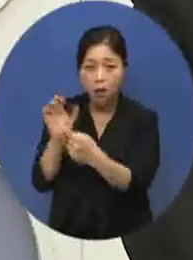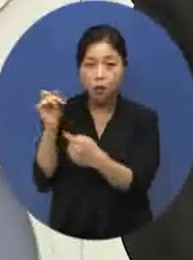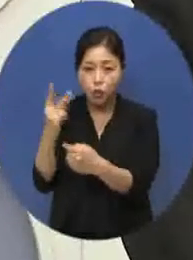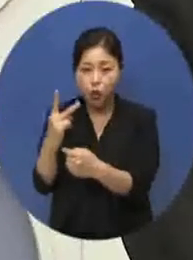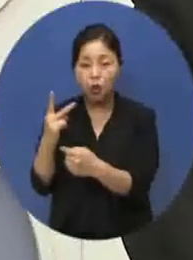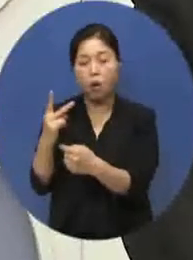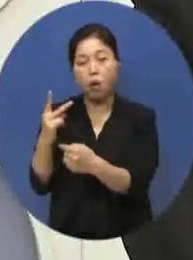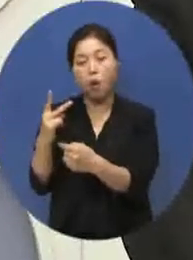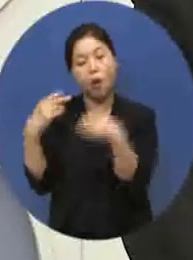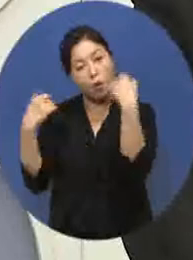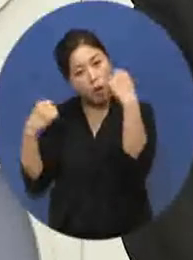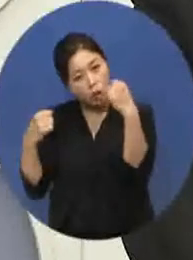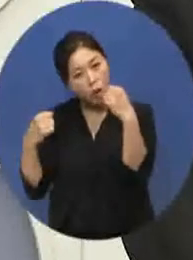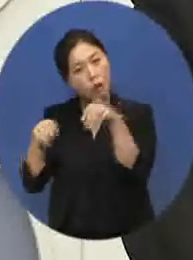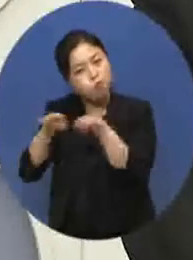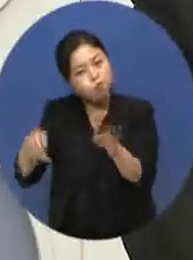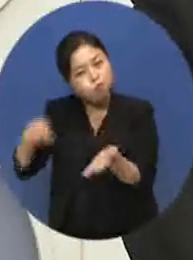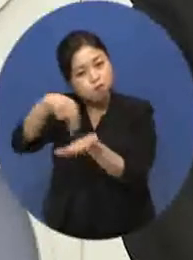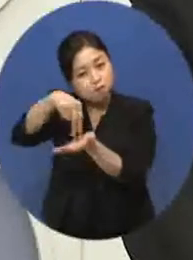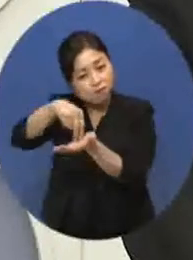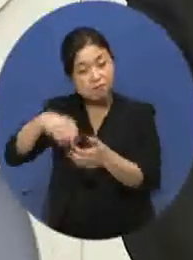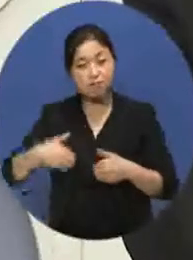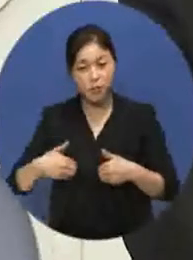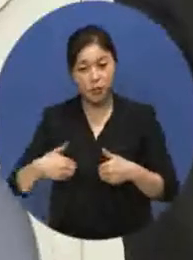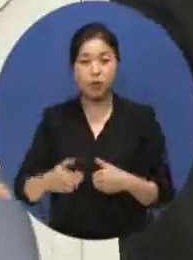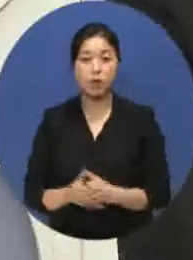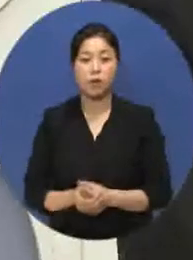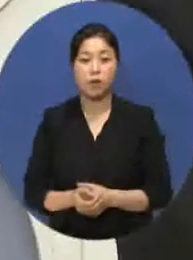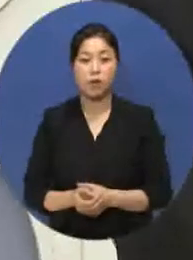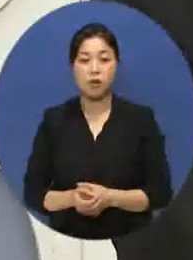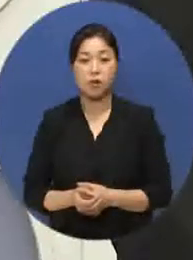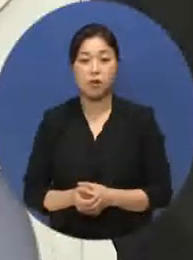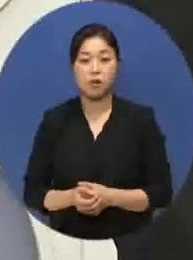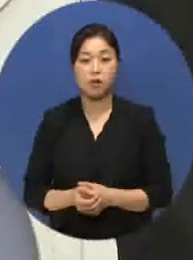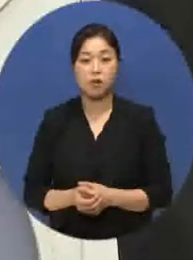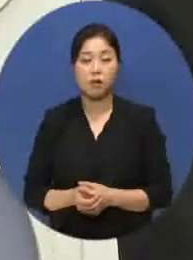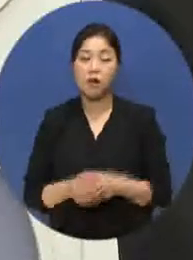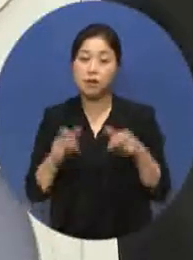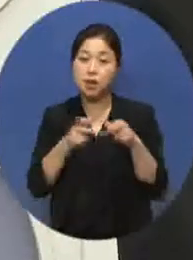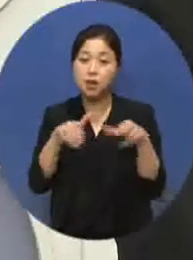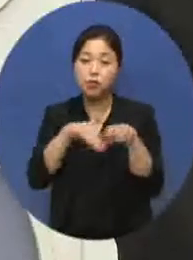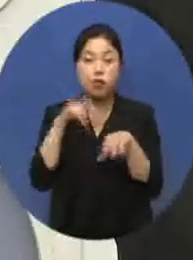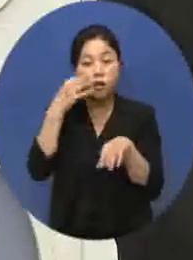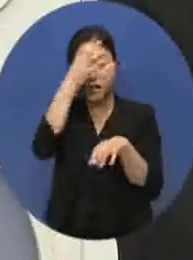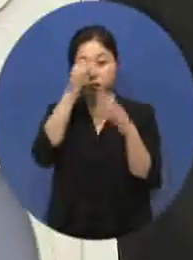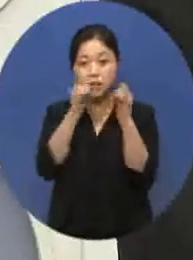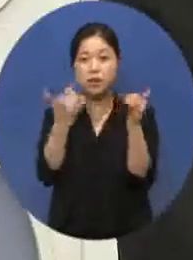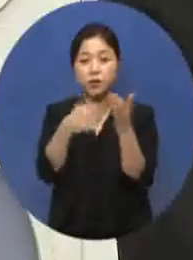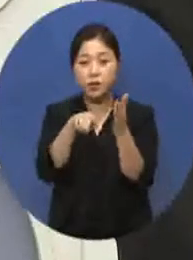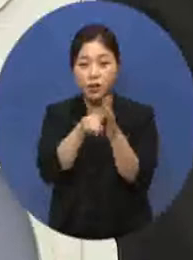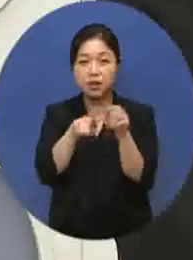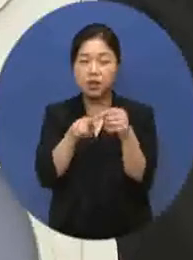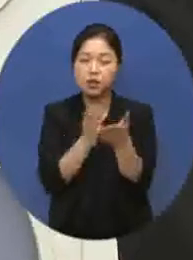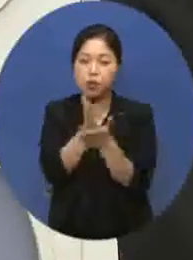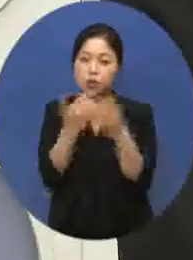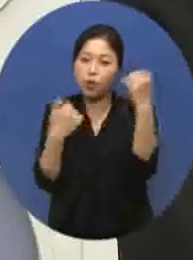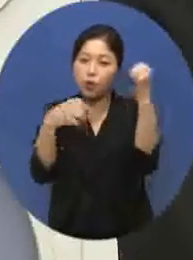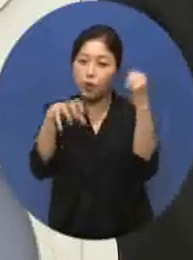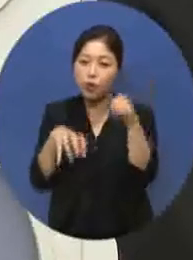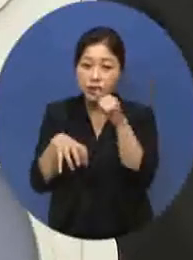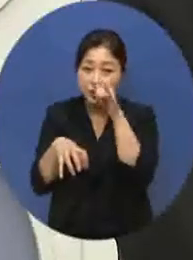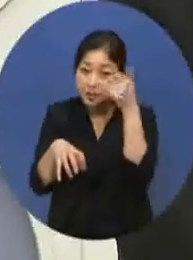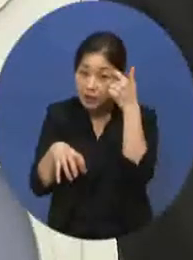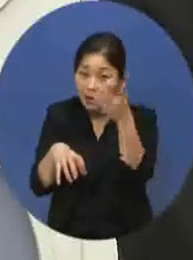하거나 하려면 공연장을 가야 될 텐데 그렇죠. 혹시 장애 문화 예술인을 위한 어떤 전용 예, 예. 공연장 같은